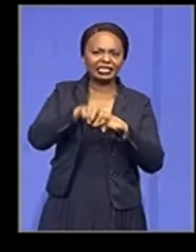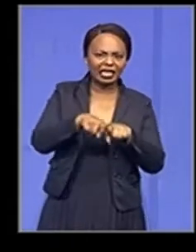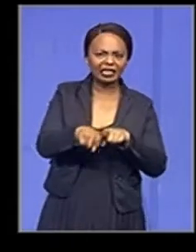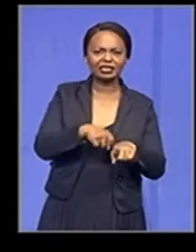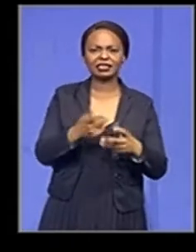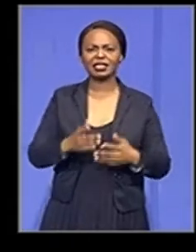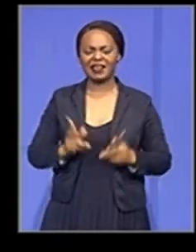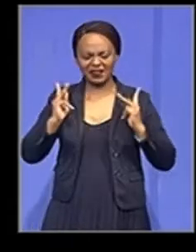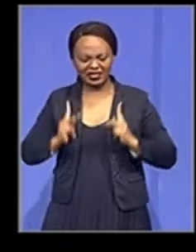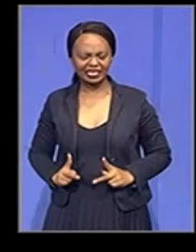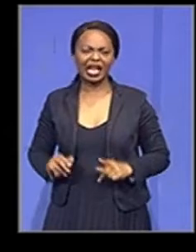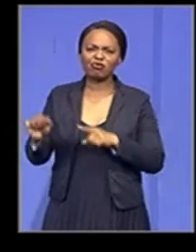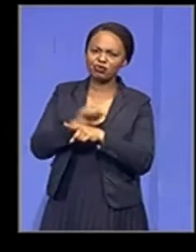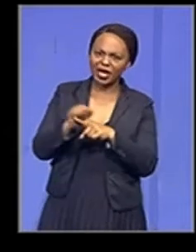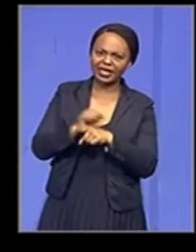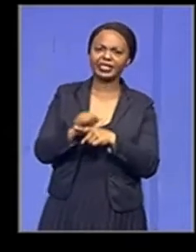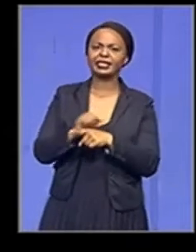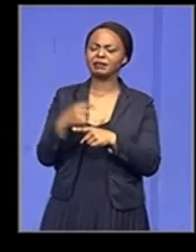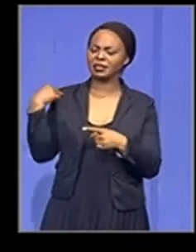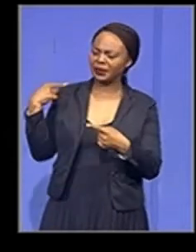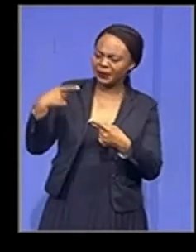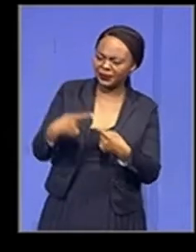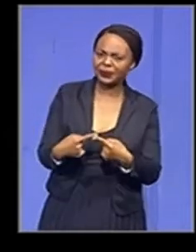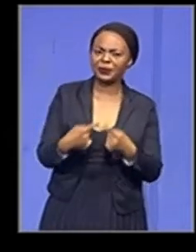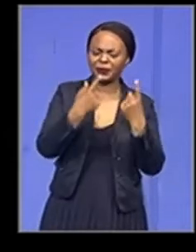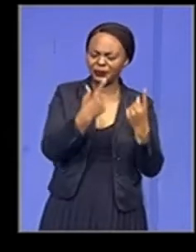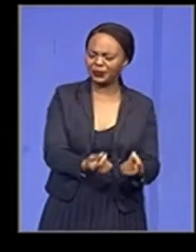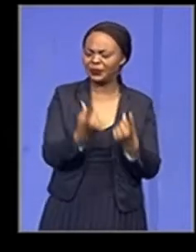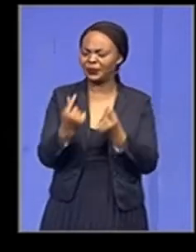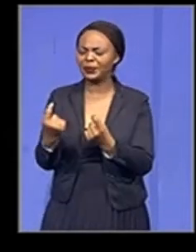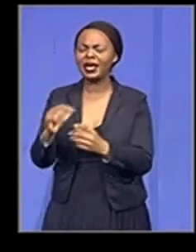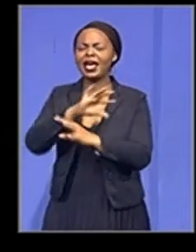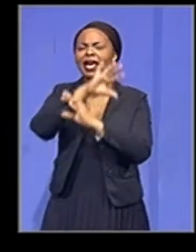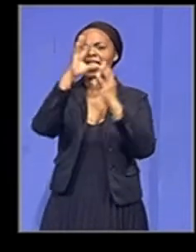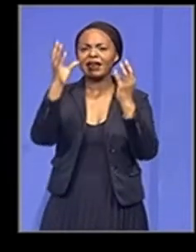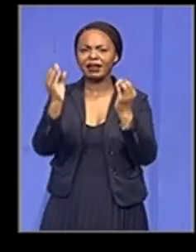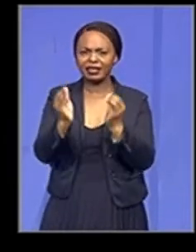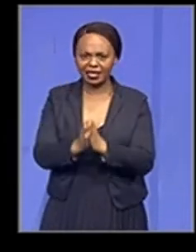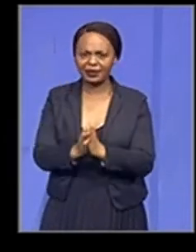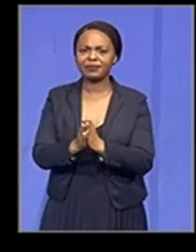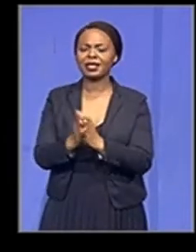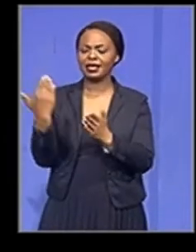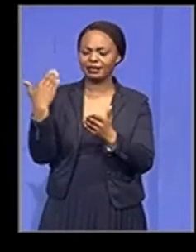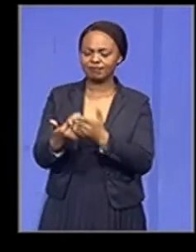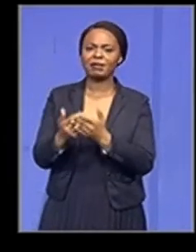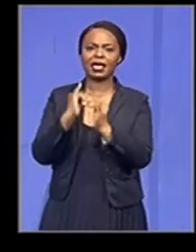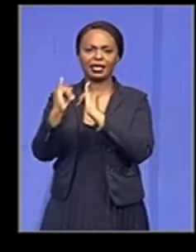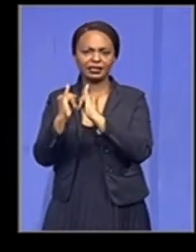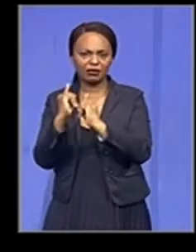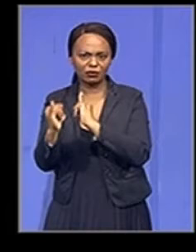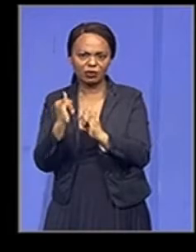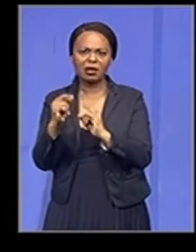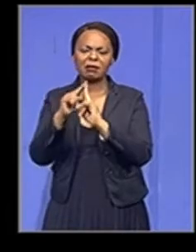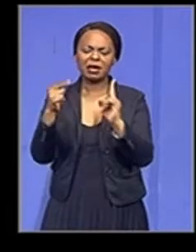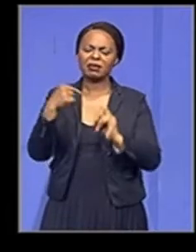physical training go fihlela mane go ba etsa interview. Seo se nkutlwisitse bohloko ha ke bona hore ke entse ntho